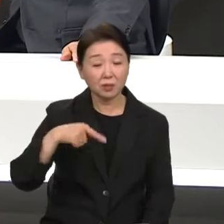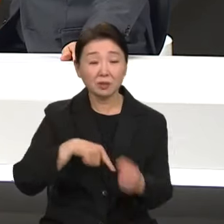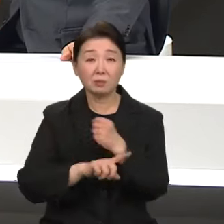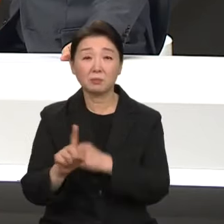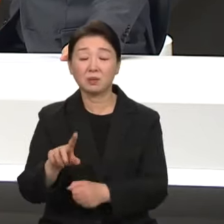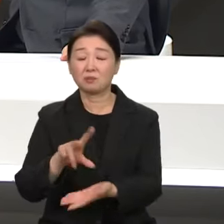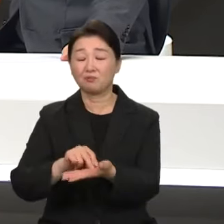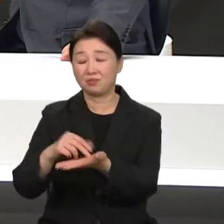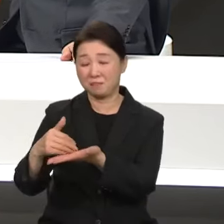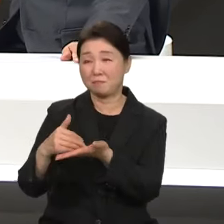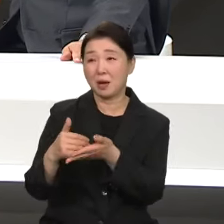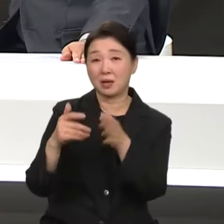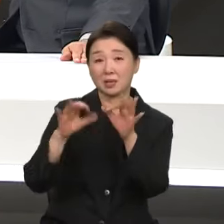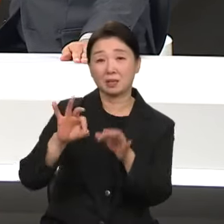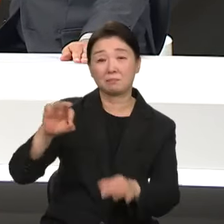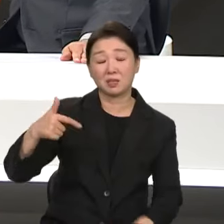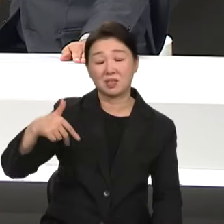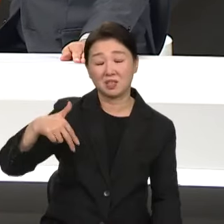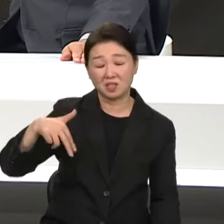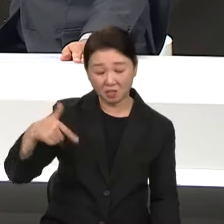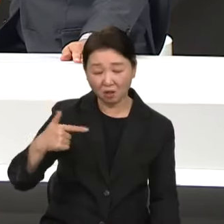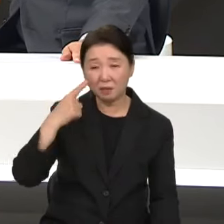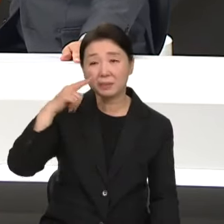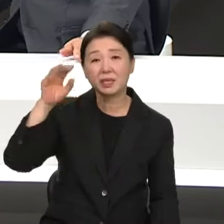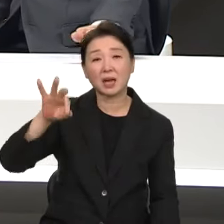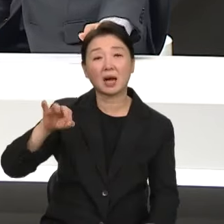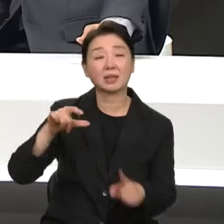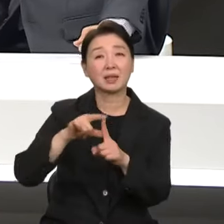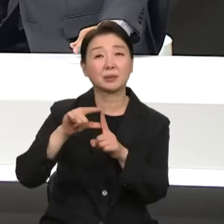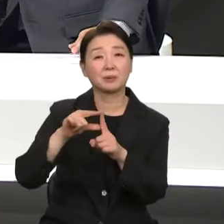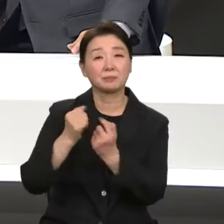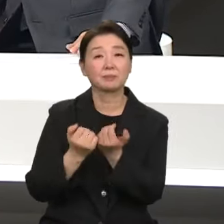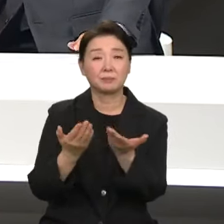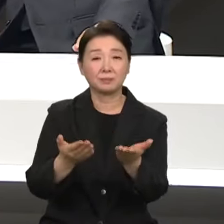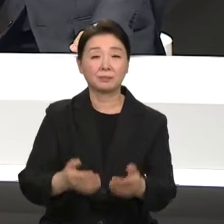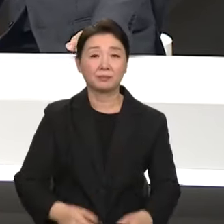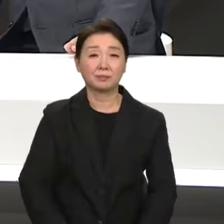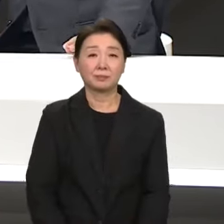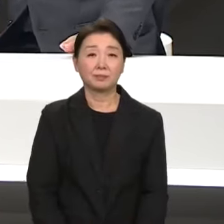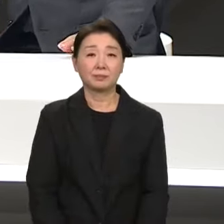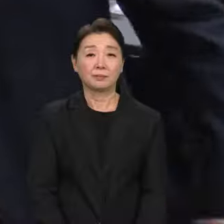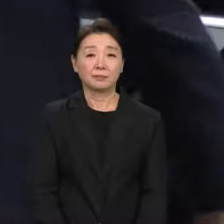문제 제기했던 김민전 최고위원을 비하하는 표현인데 직접 한번 들어보겠습니다.